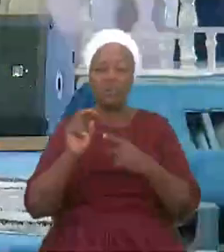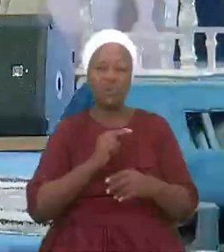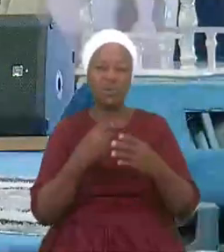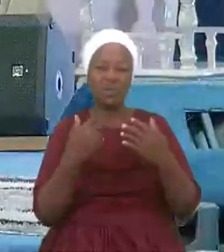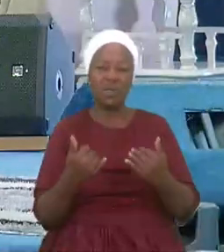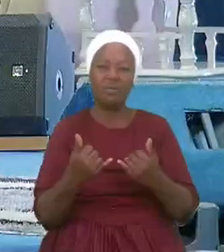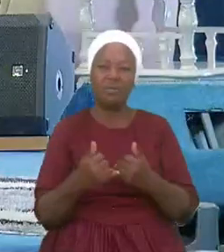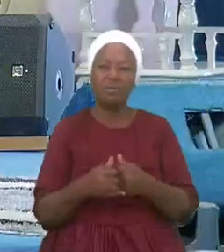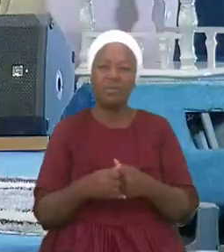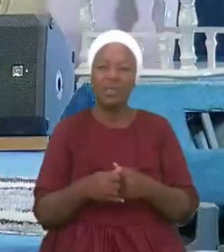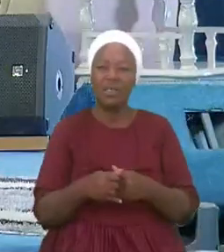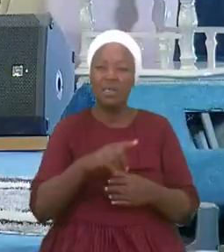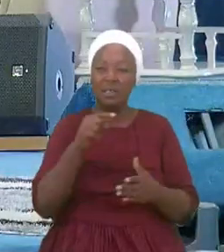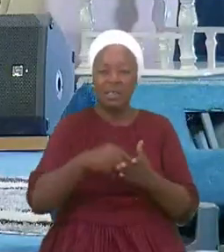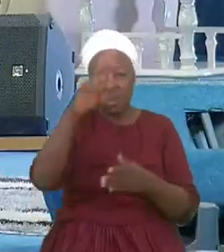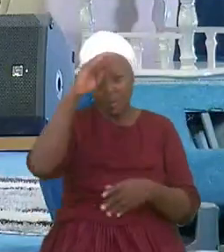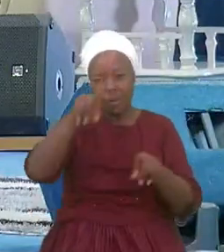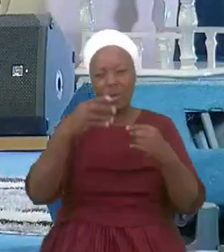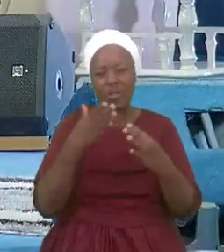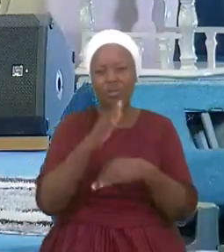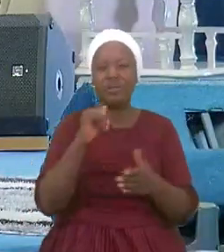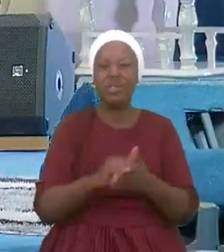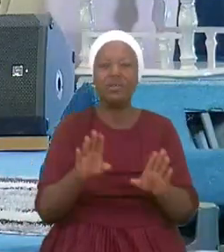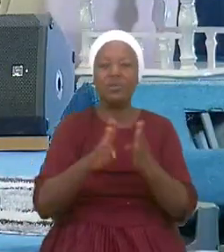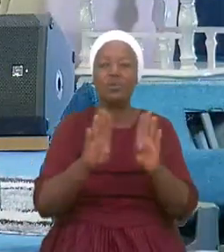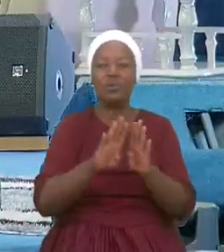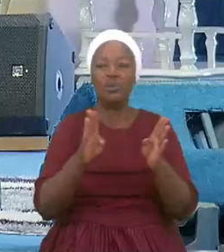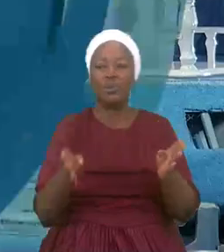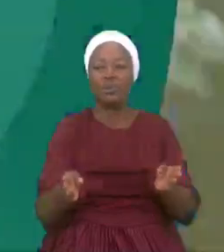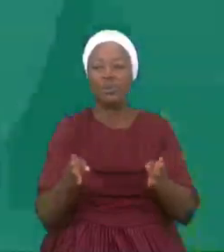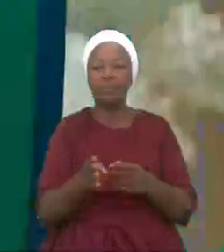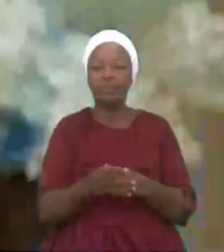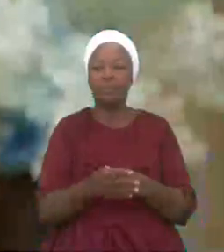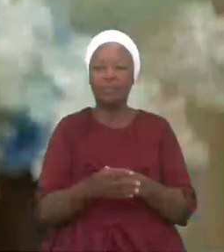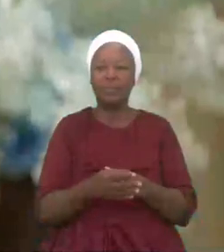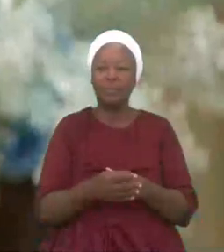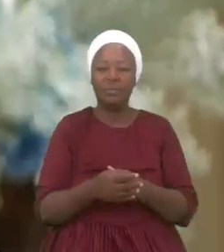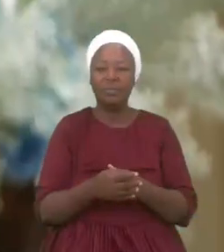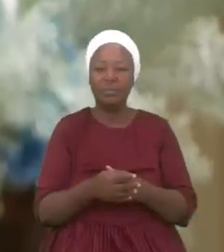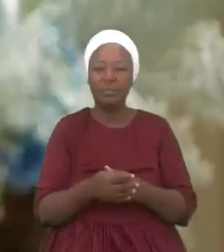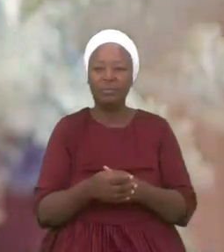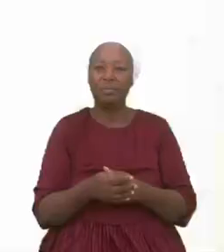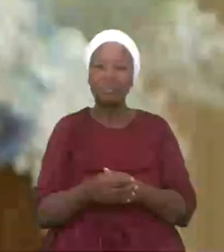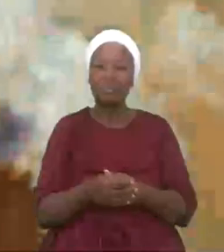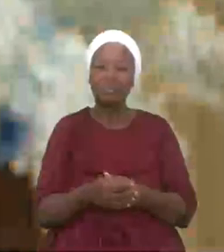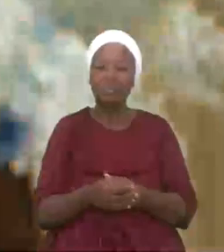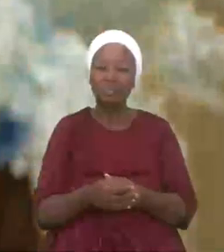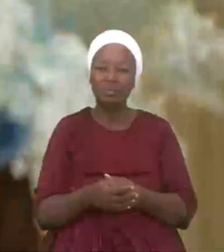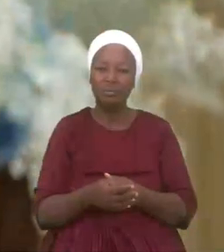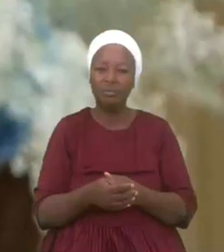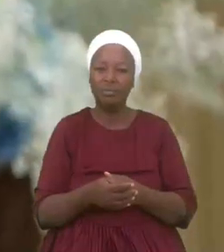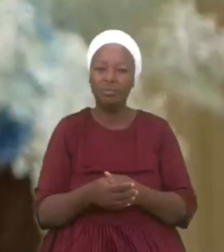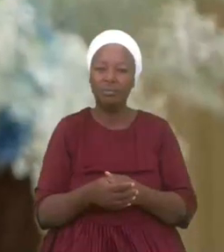monsieur Salomon quel que soit le nom qu'il nous parle maintenant il a il est passé par la porte